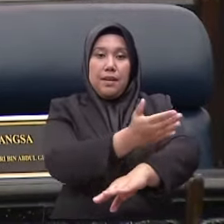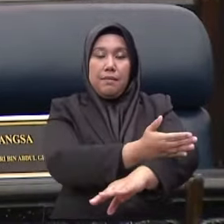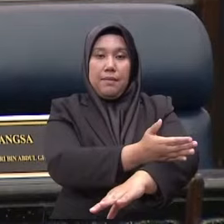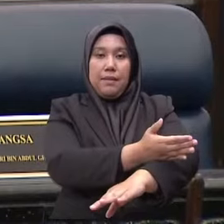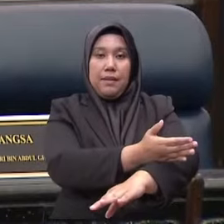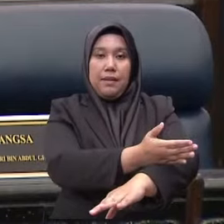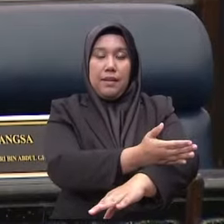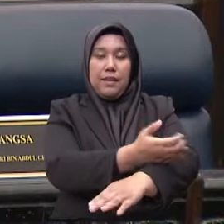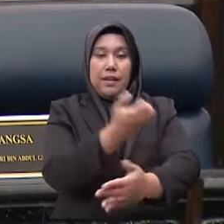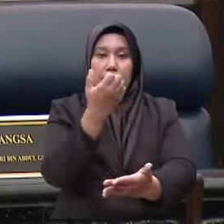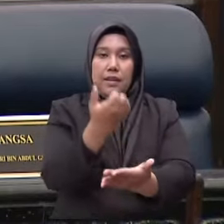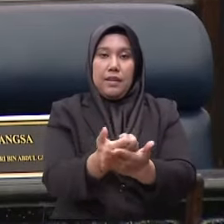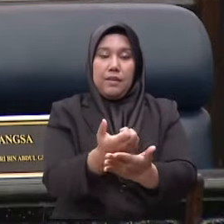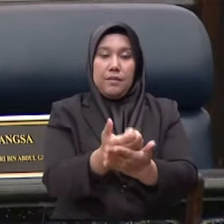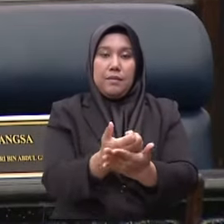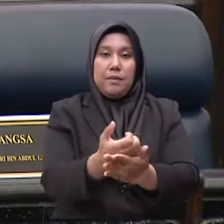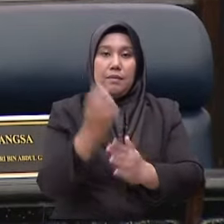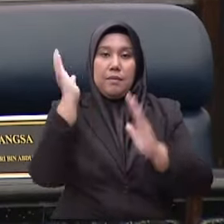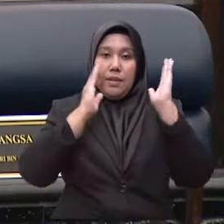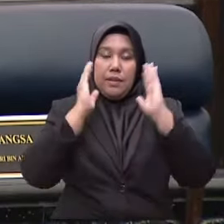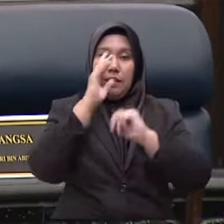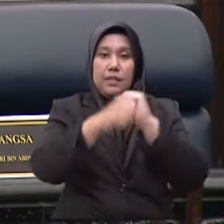Malaysia pada Tahun 2022